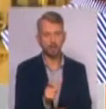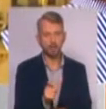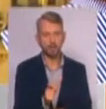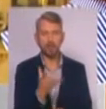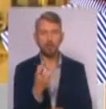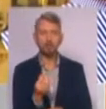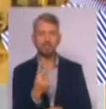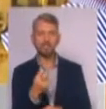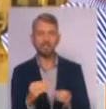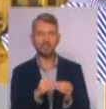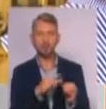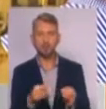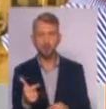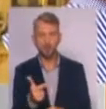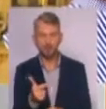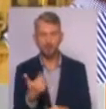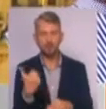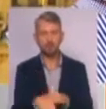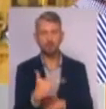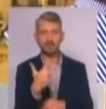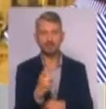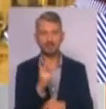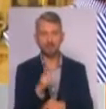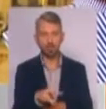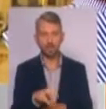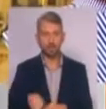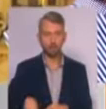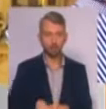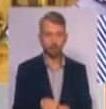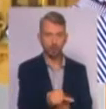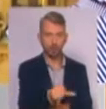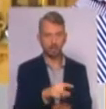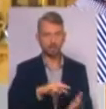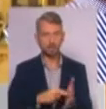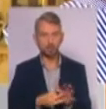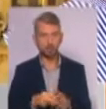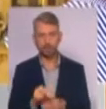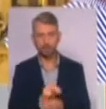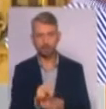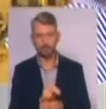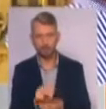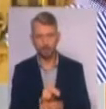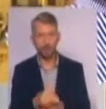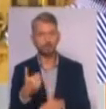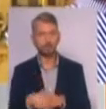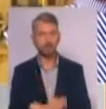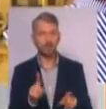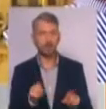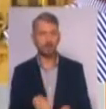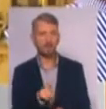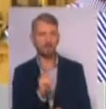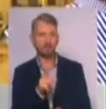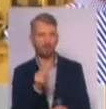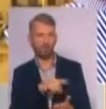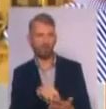ще 210 мільйонів гривень, вже 300 кілометрів доріг заплановано відремонтувати. Вже навіть скептики